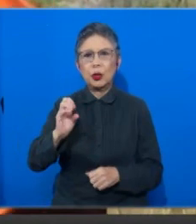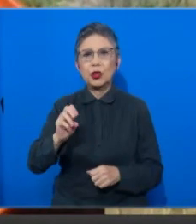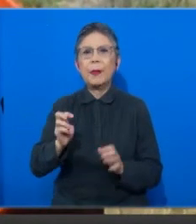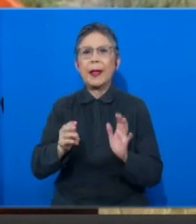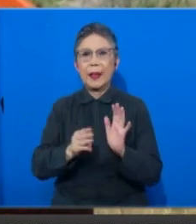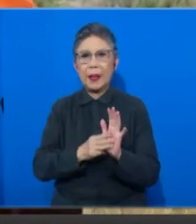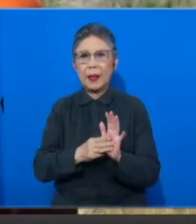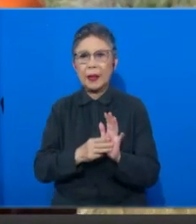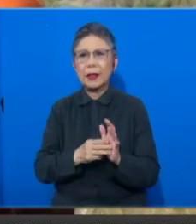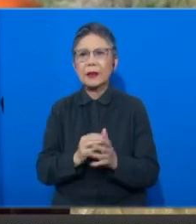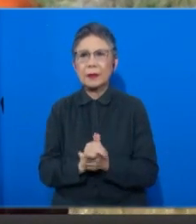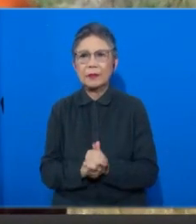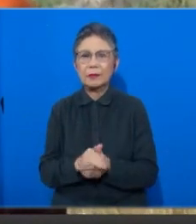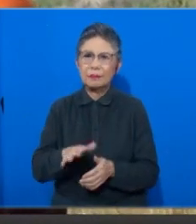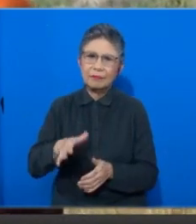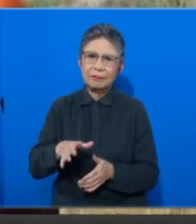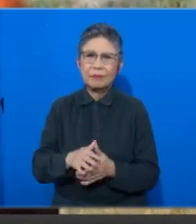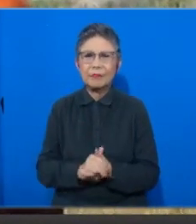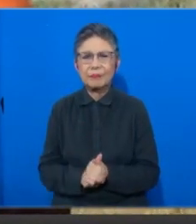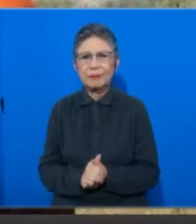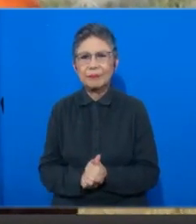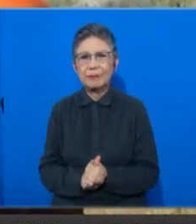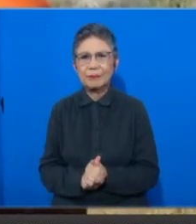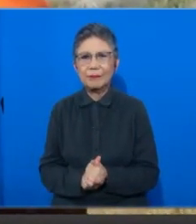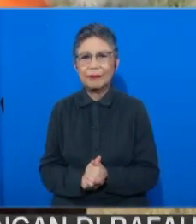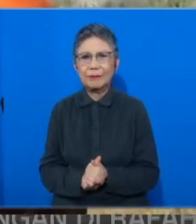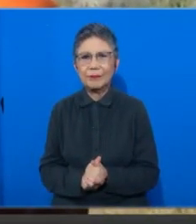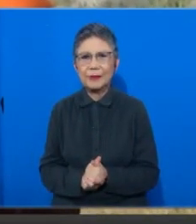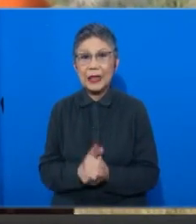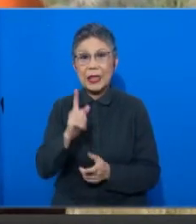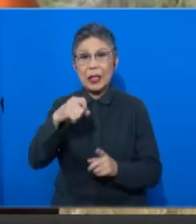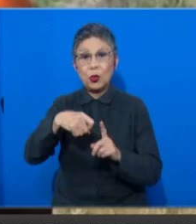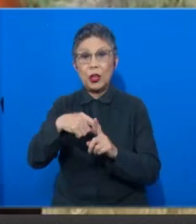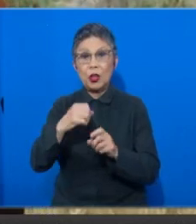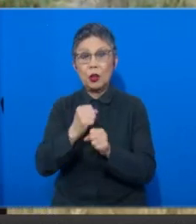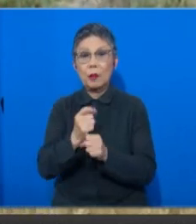meter, 700 meter, 700-600 meter. Untuk harga per kilo berapa ini?